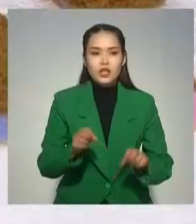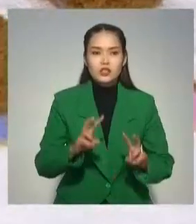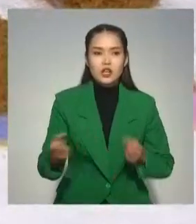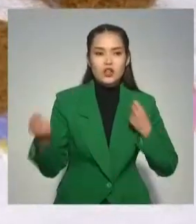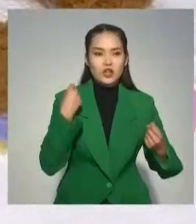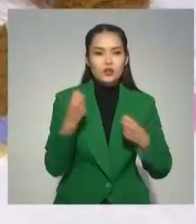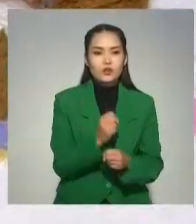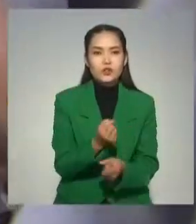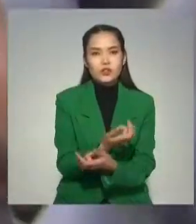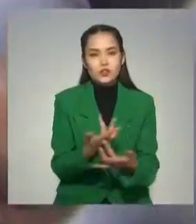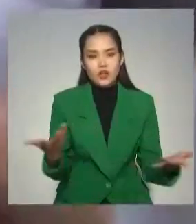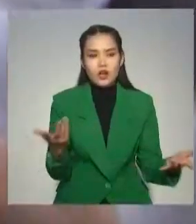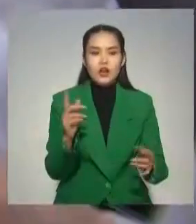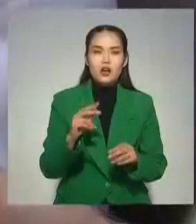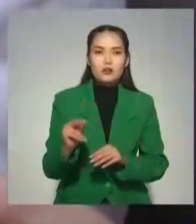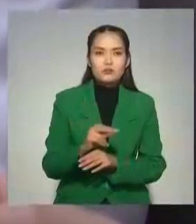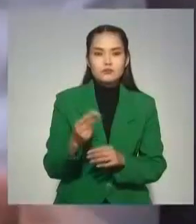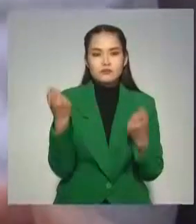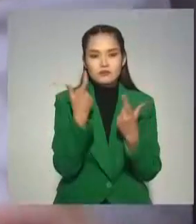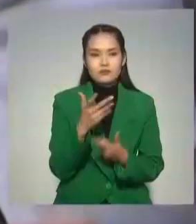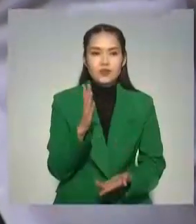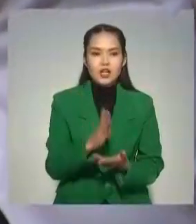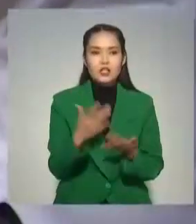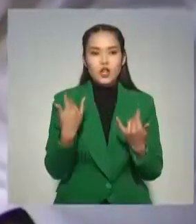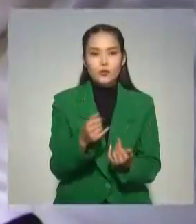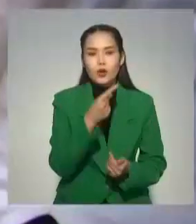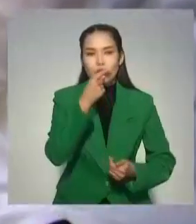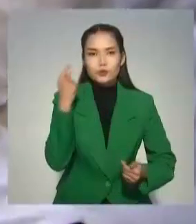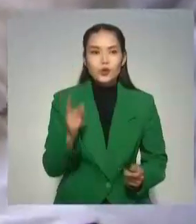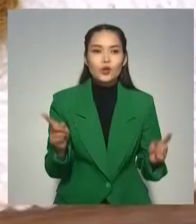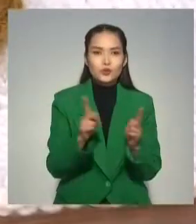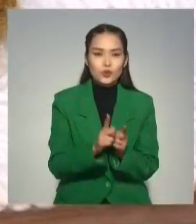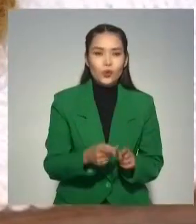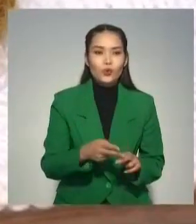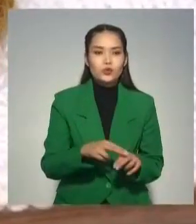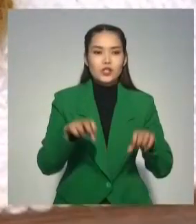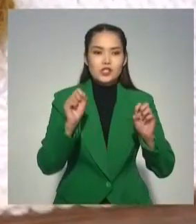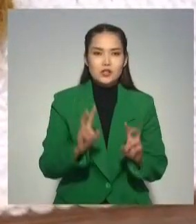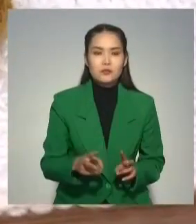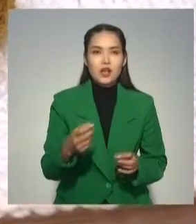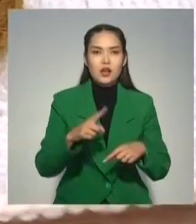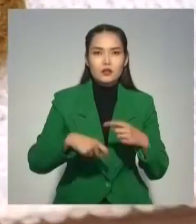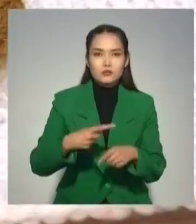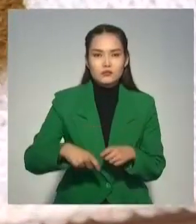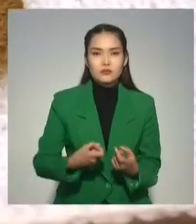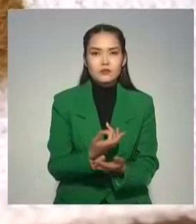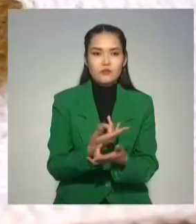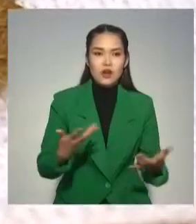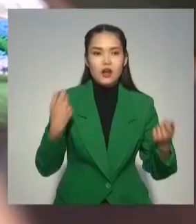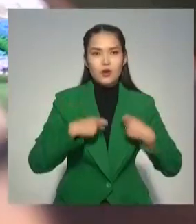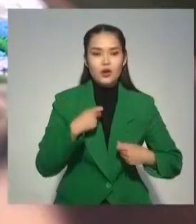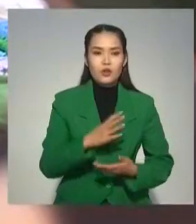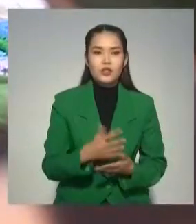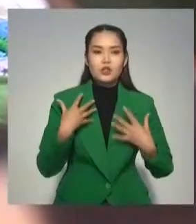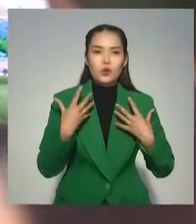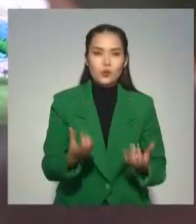жасайды. Түрлі үйірмелерге қатысады. Қазір бұл топ мезгілінен бұрын дүниеге келген сәбилерге арнайы киім тоқып жатыр. Осы арқылы өздерінің